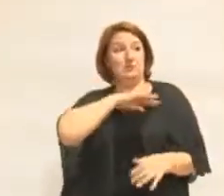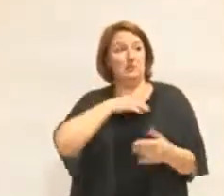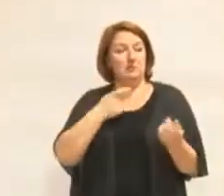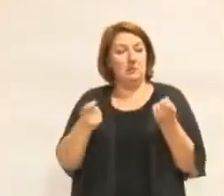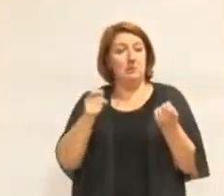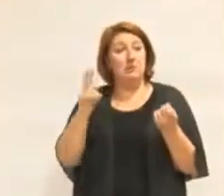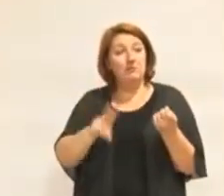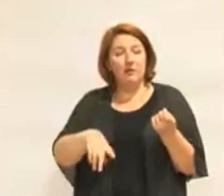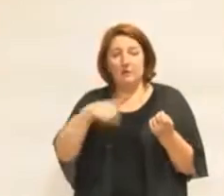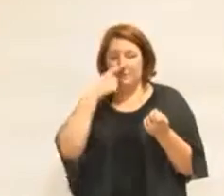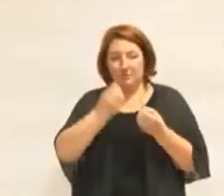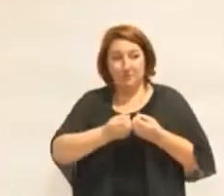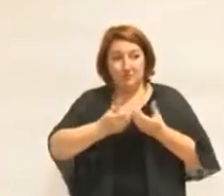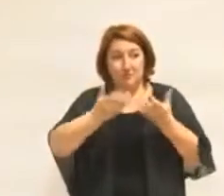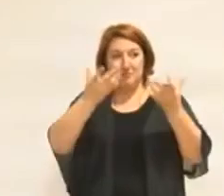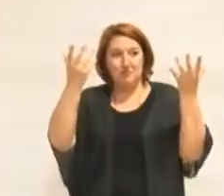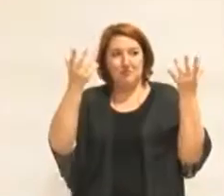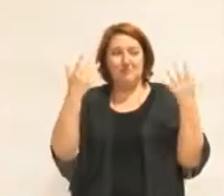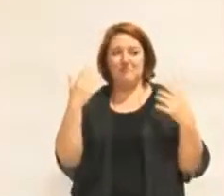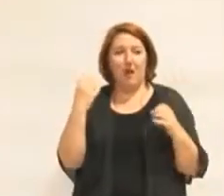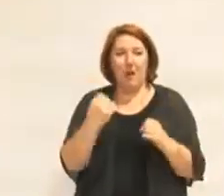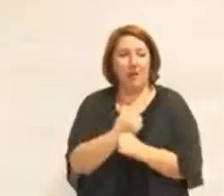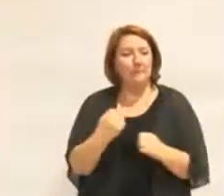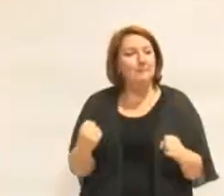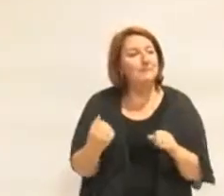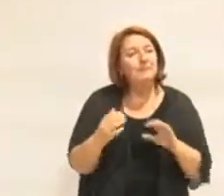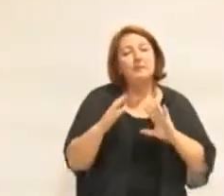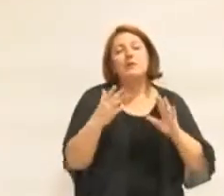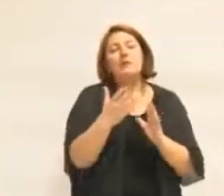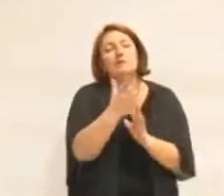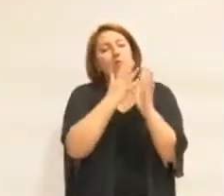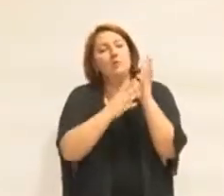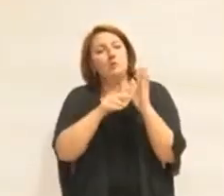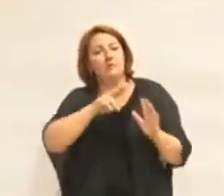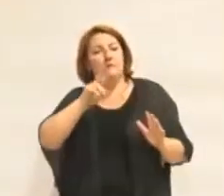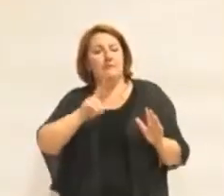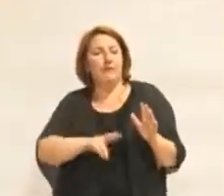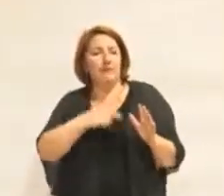florès. Alors vous nous dites que vous